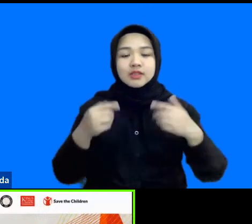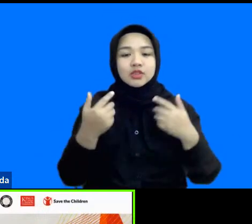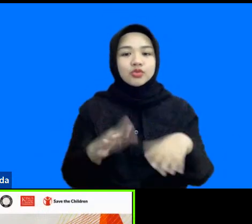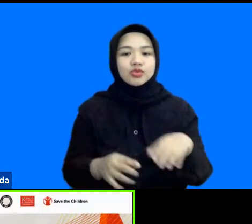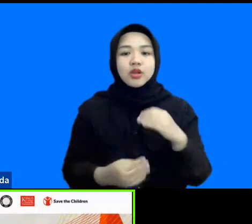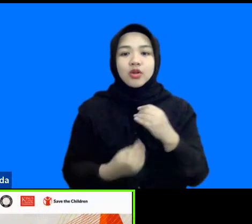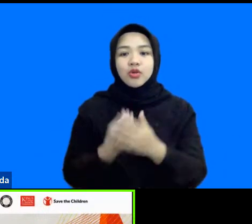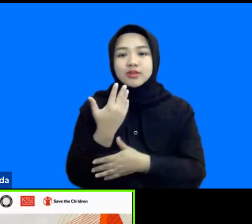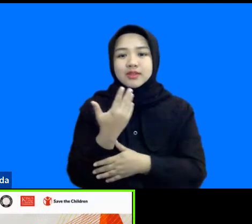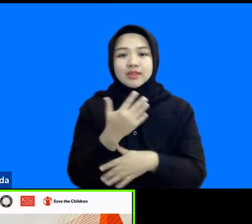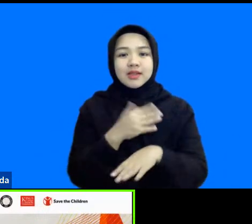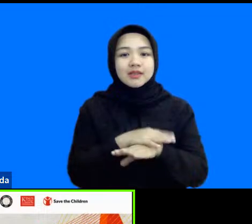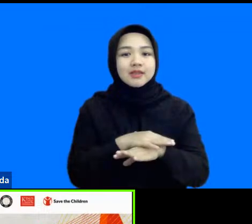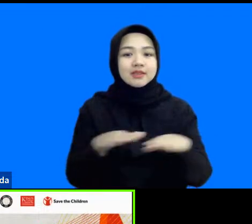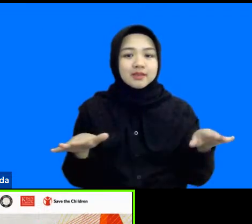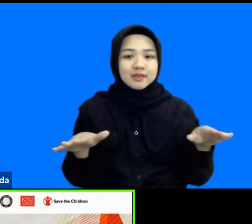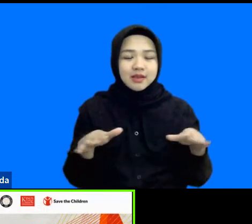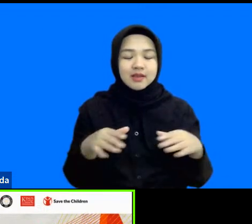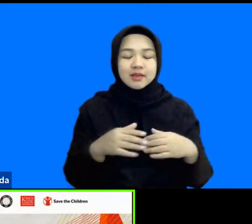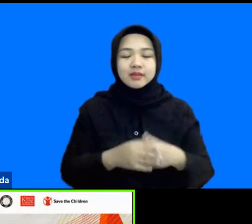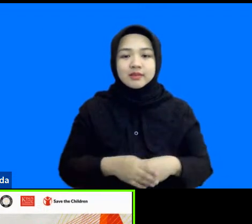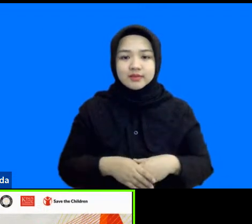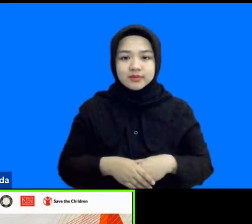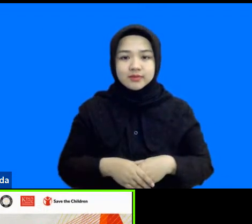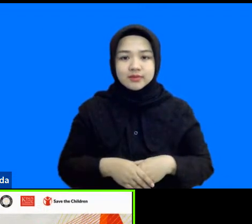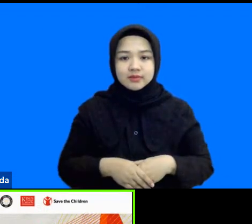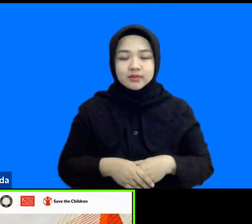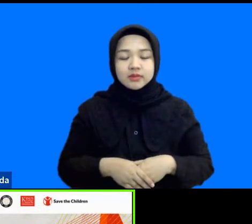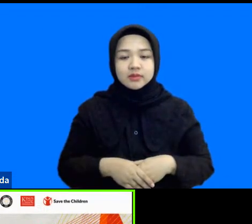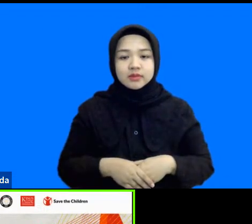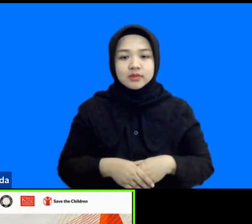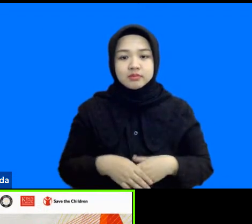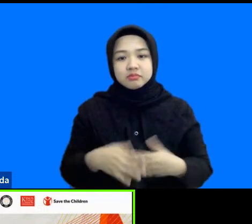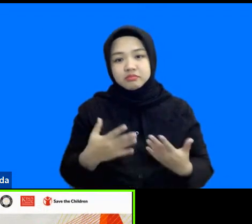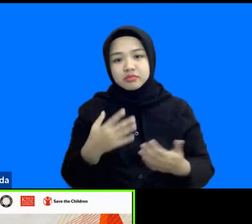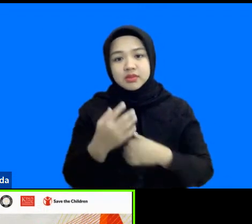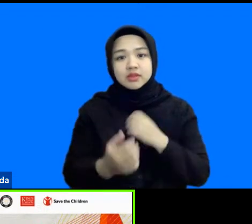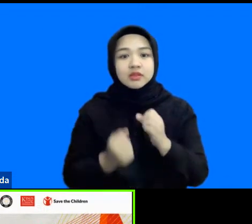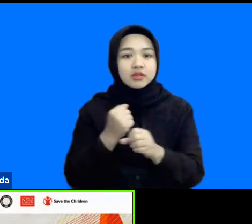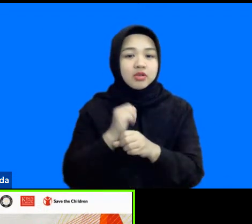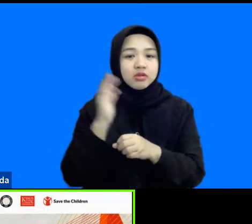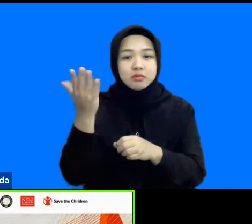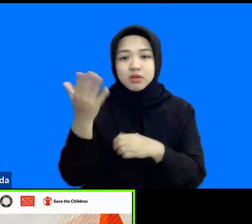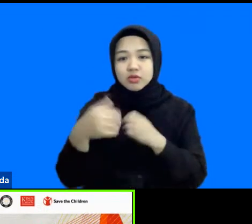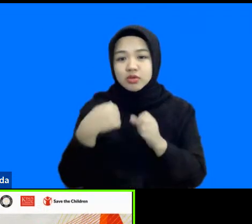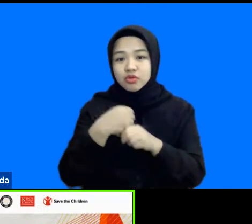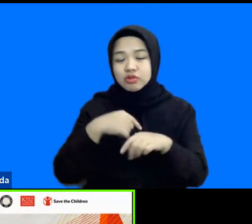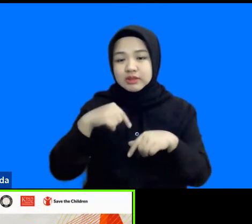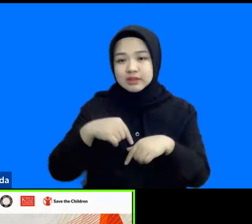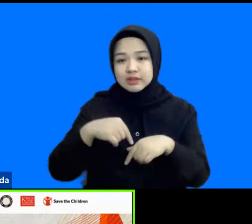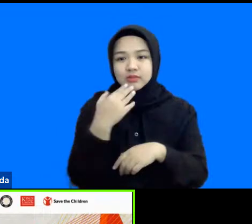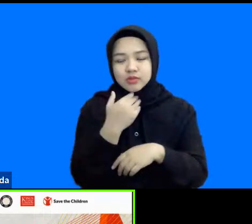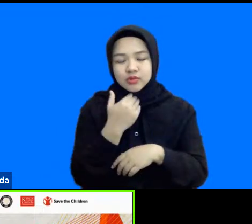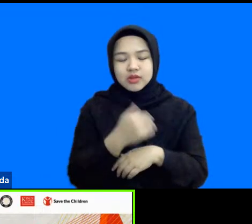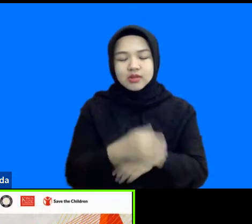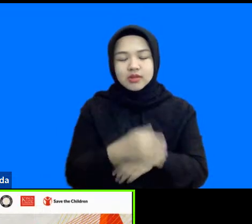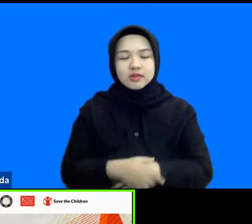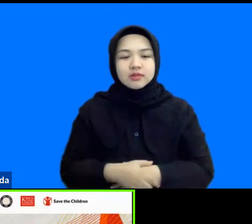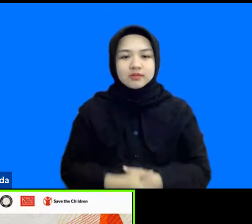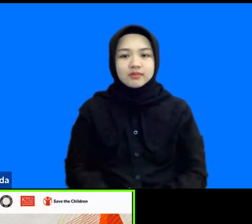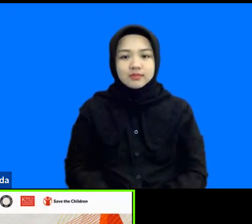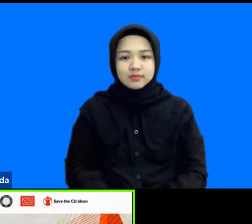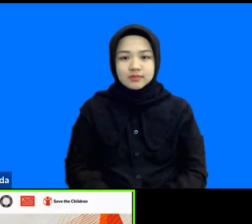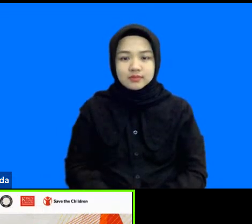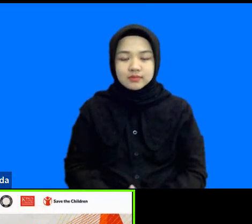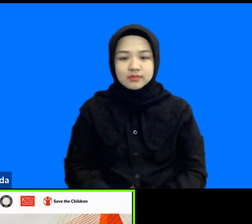launching ya, udah selesai gitu peraturan menterinya. Kalau enggak tahun depan ya, tahun depan atau tahun ini ya, mudah-mudahan bisa tahun ini gitu.